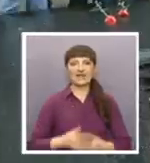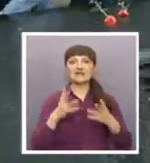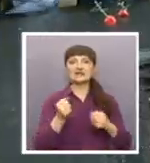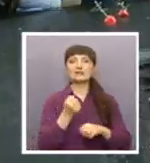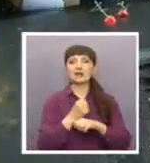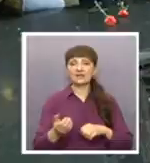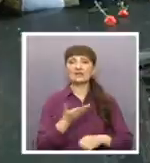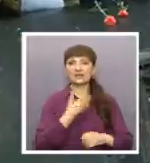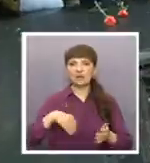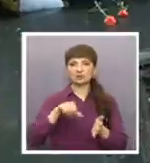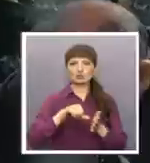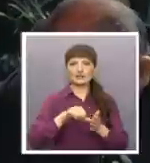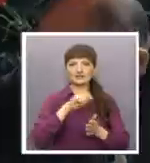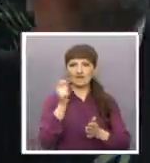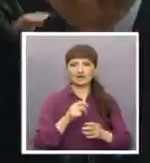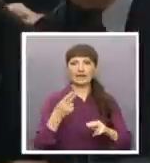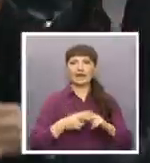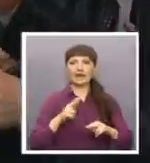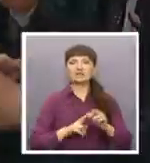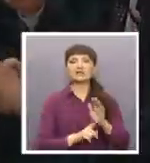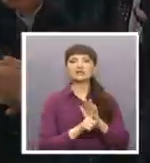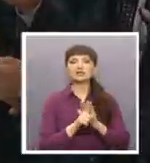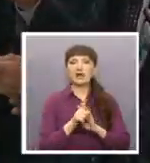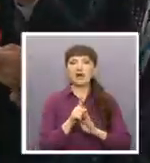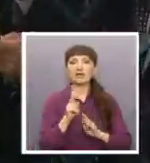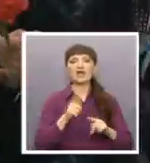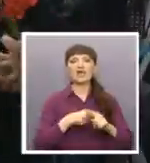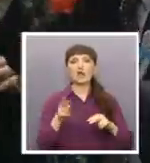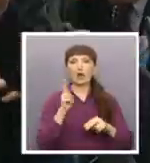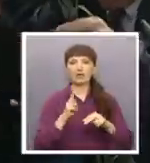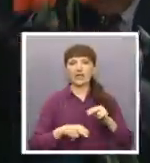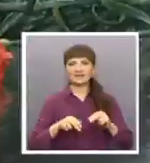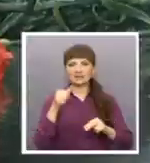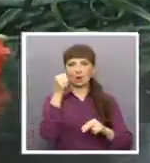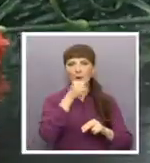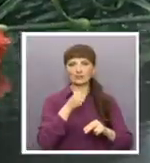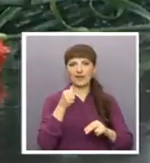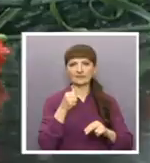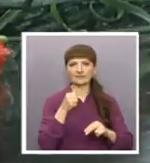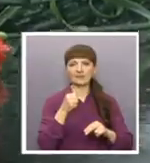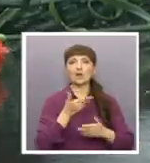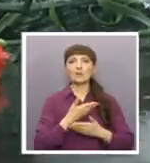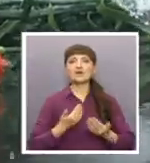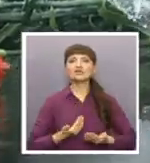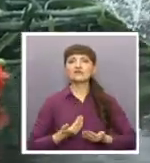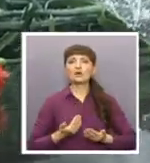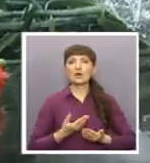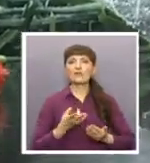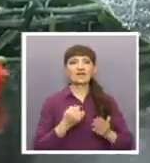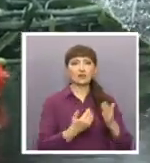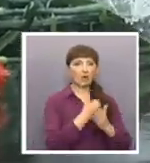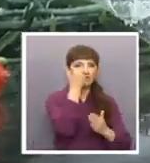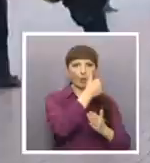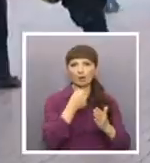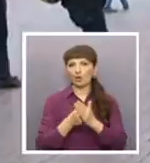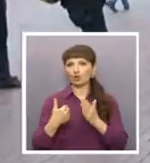нас, участников войны, это начало или конец года. То есть мы живем не от Нового года